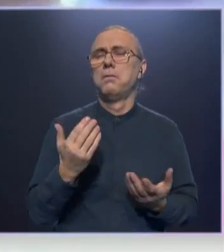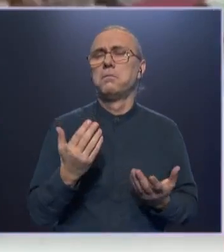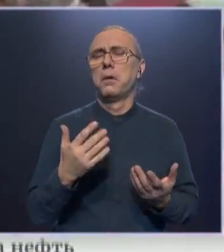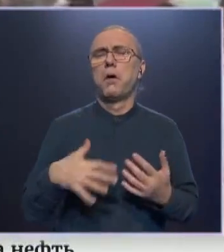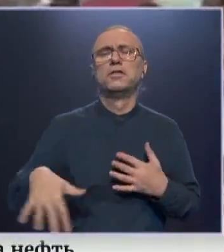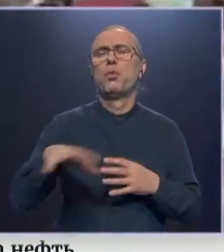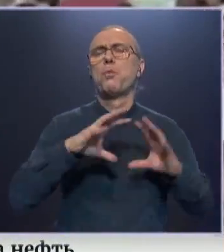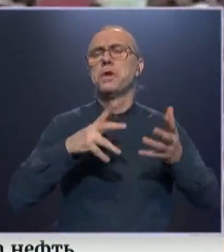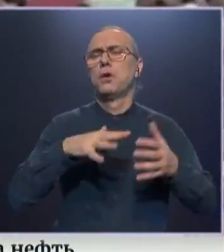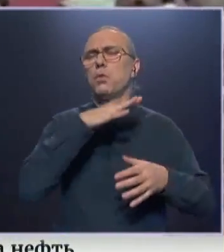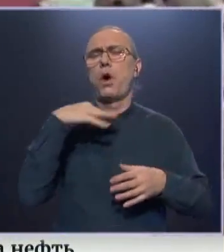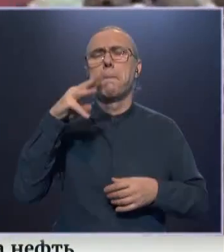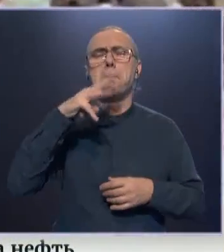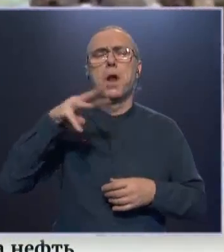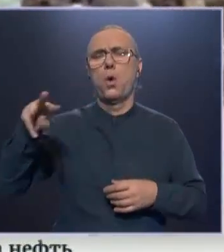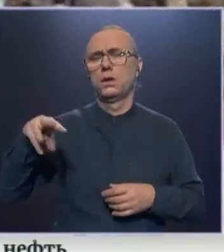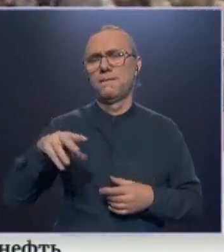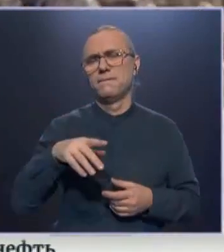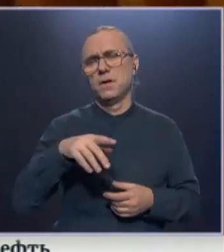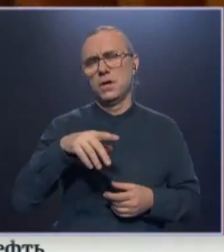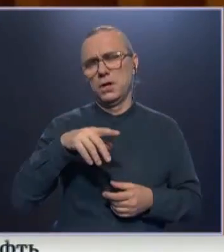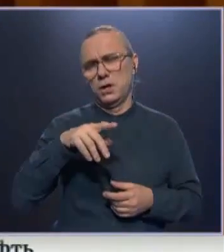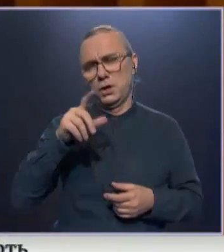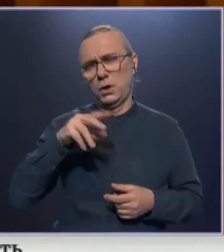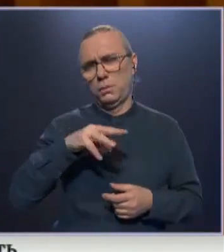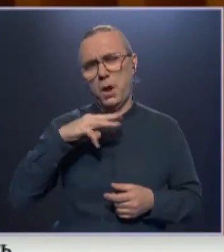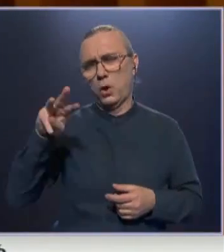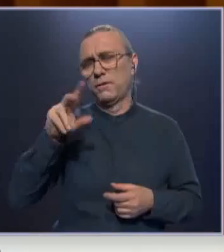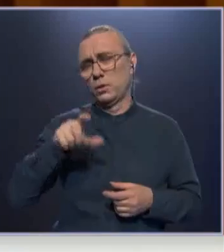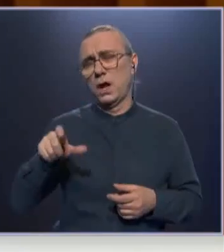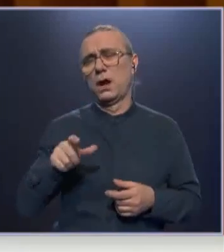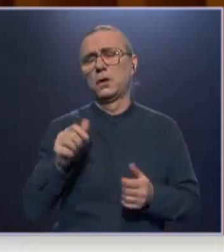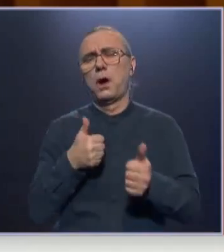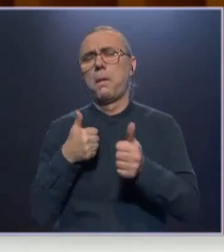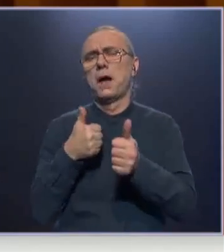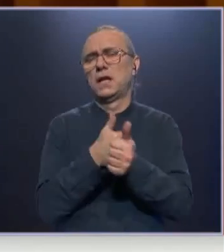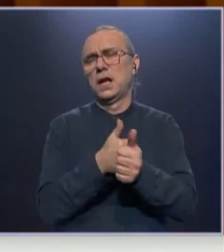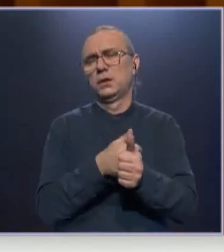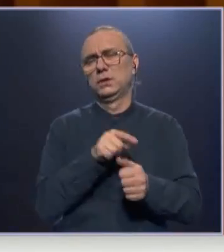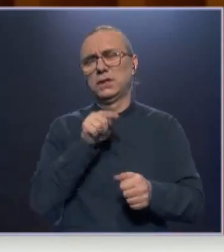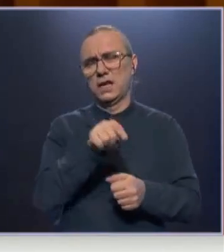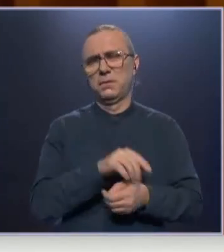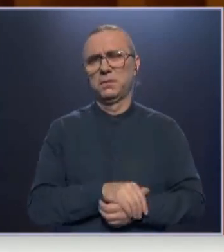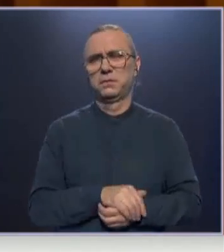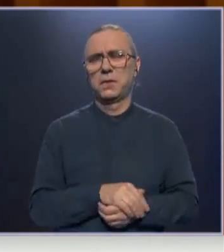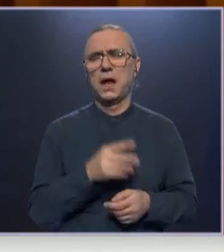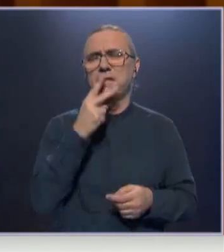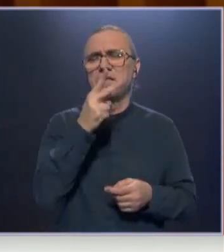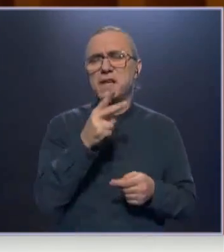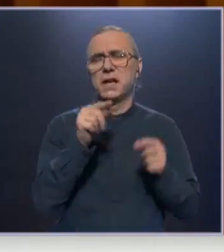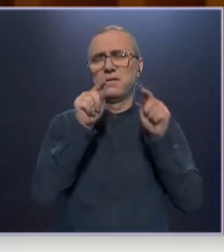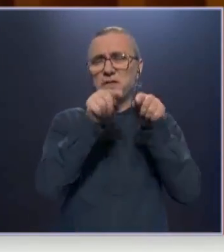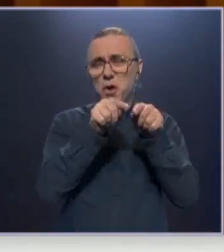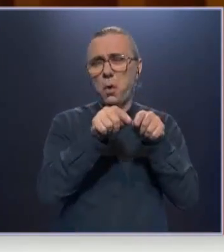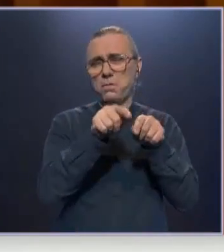набралось многомиллионное сообщество его последователей. Вы только представьте, миллионы людей видят в Саибабе